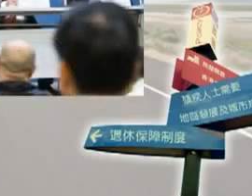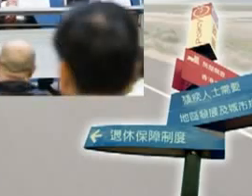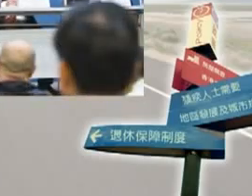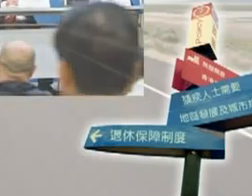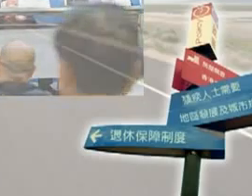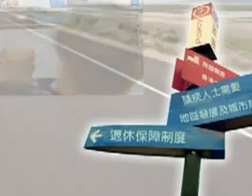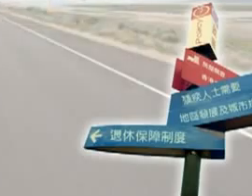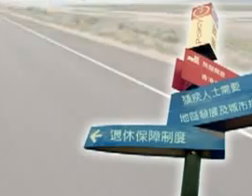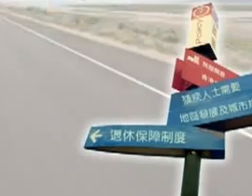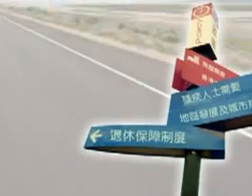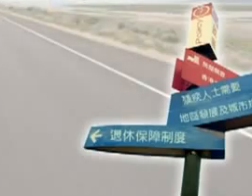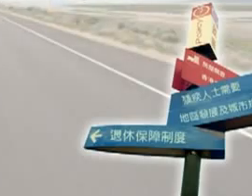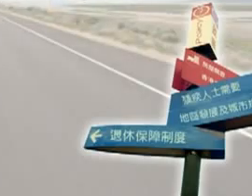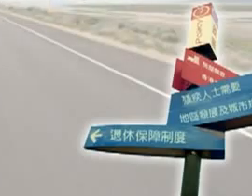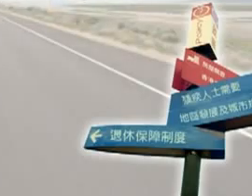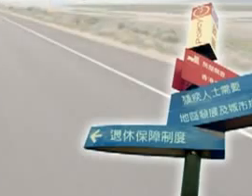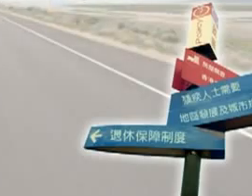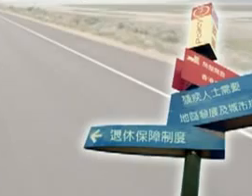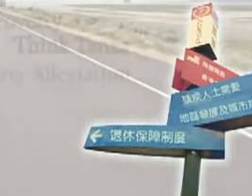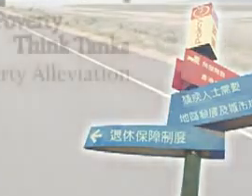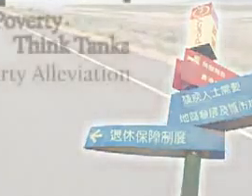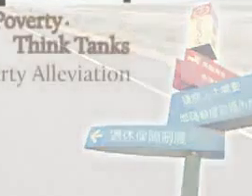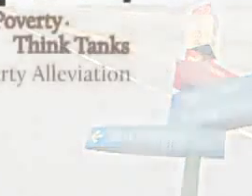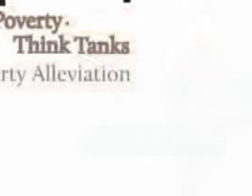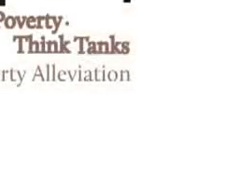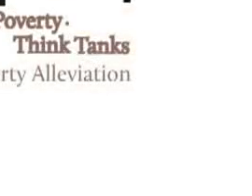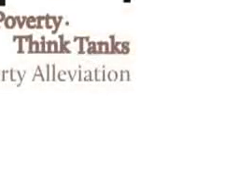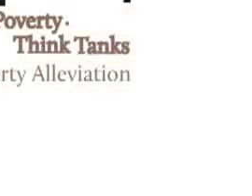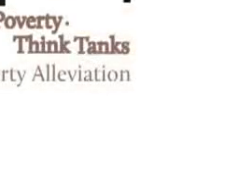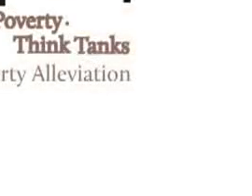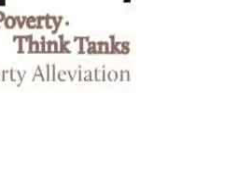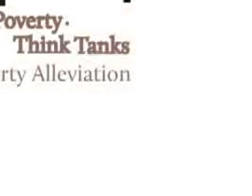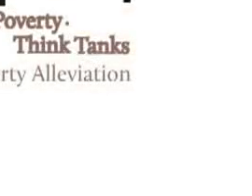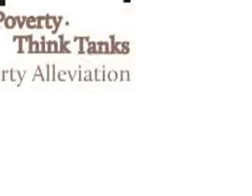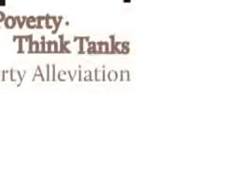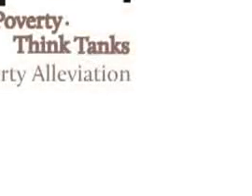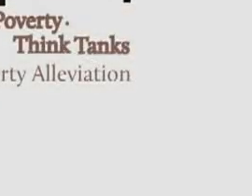论。有兴趣的朋友请留意 RTV 的网上更新。